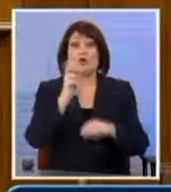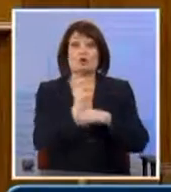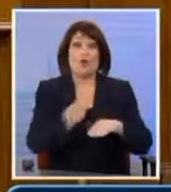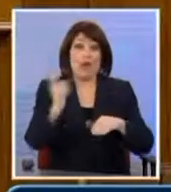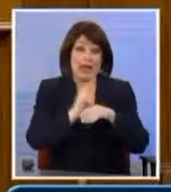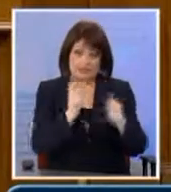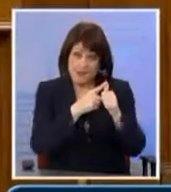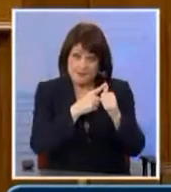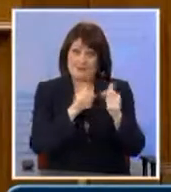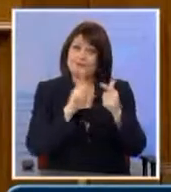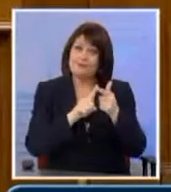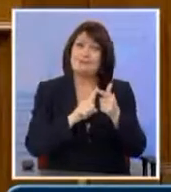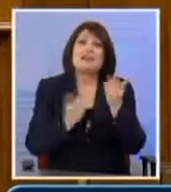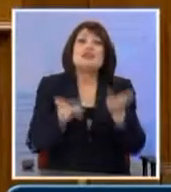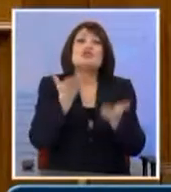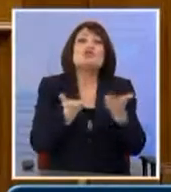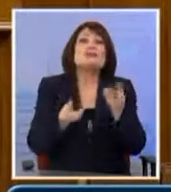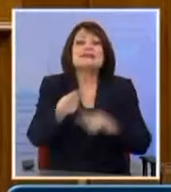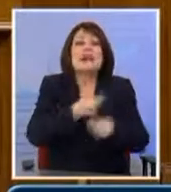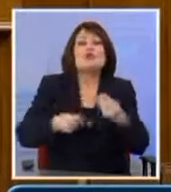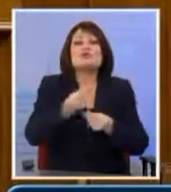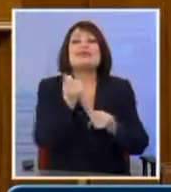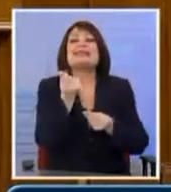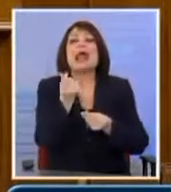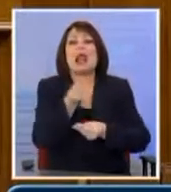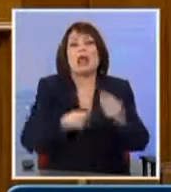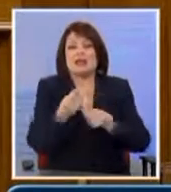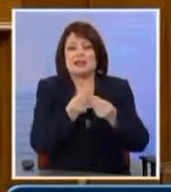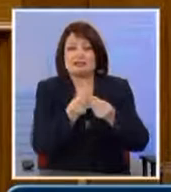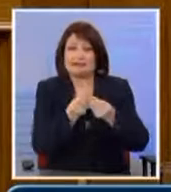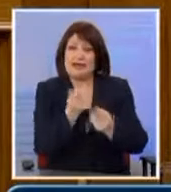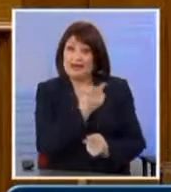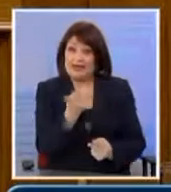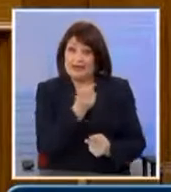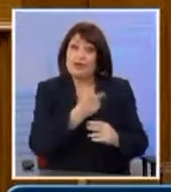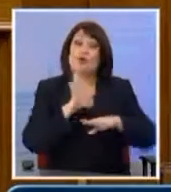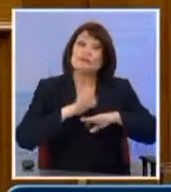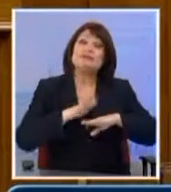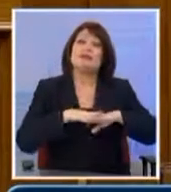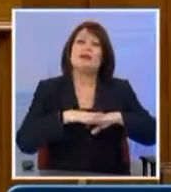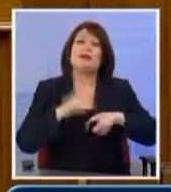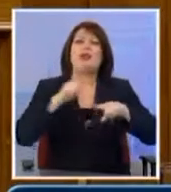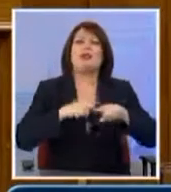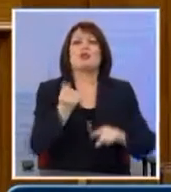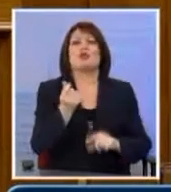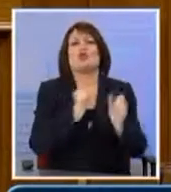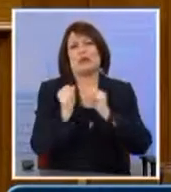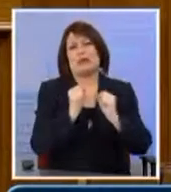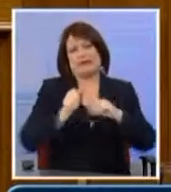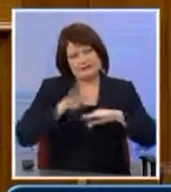έλλειμμα και το έλλειμμα του ισοζυγίου των τρεχουσών συναλλαγών, που ήταν οι δύο κύριες αιτίες της ελληνικής οικονομικής